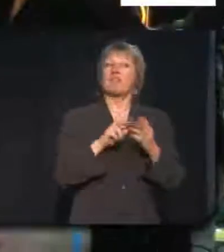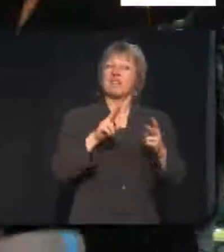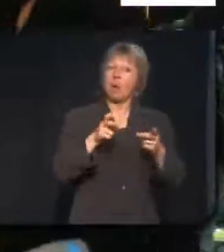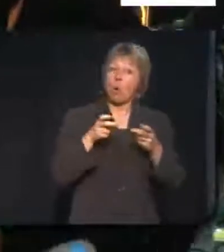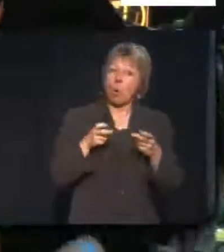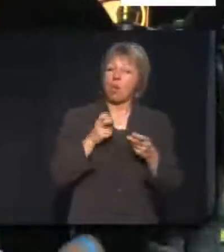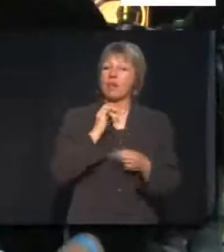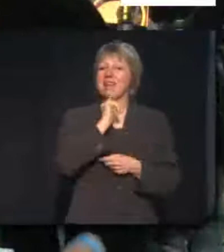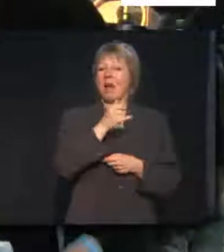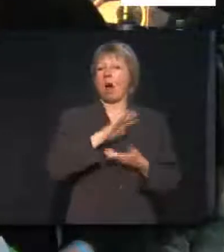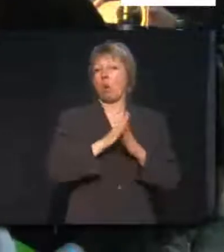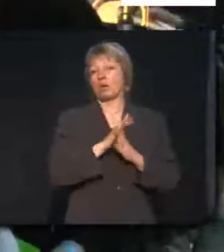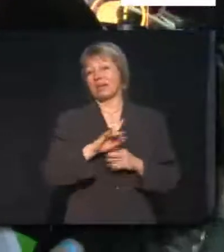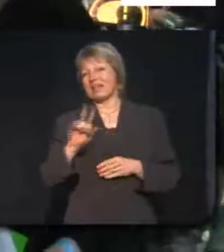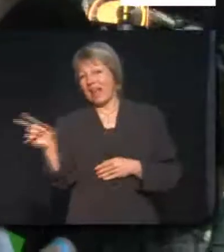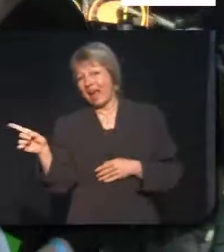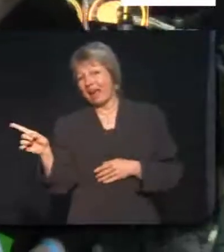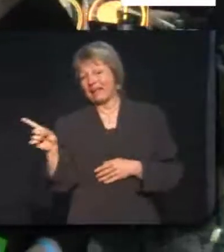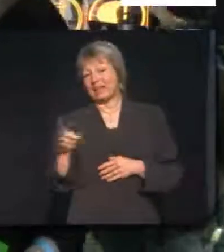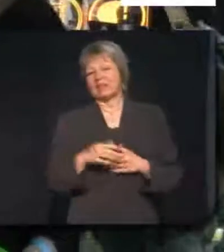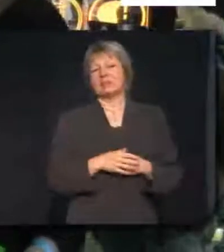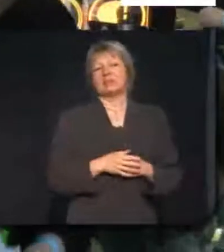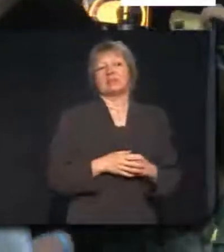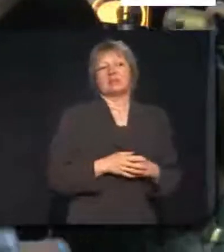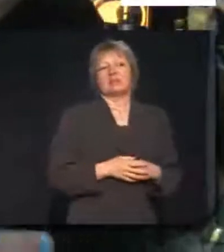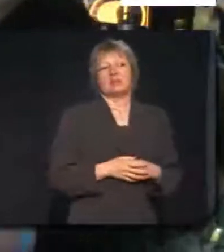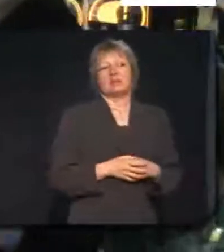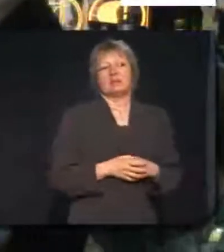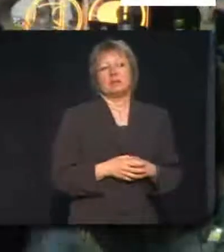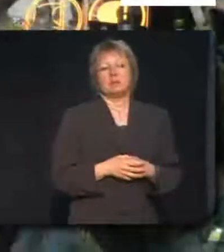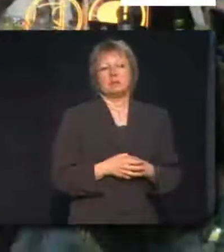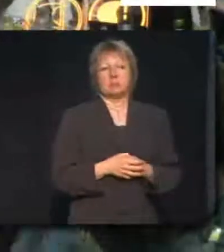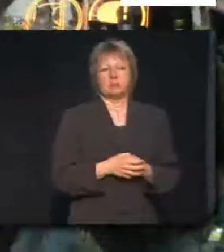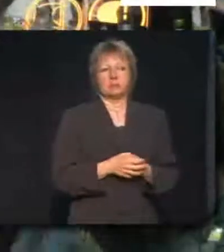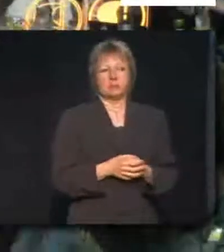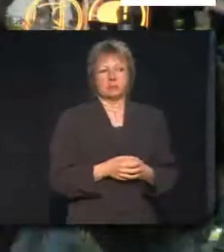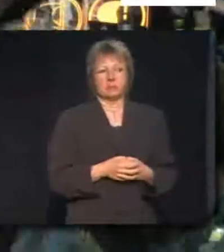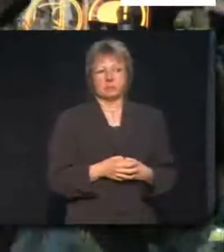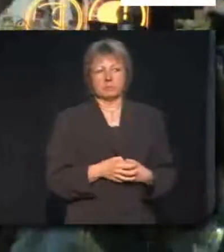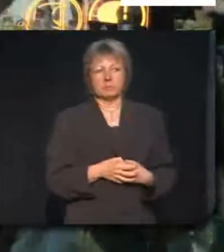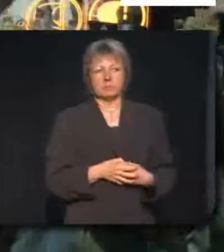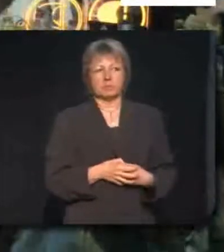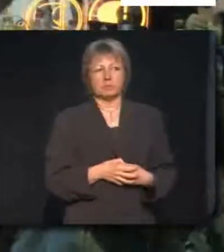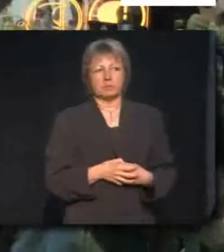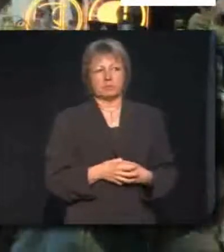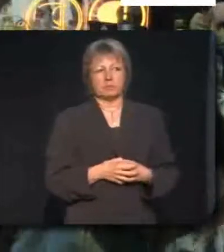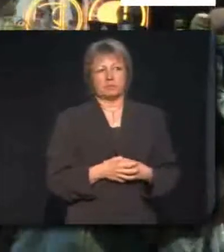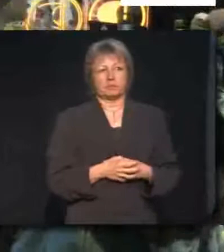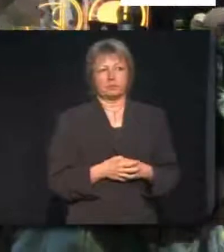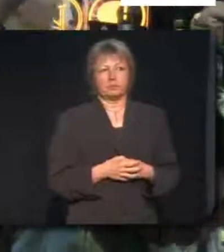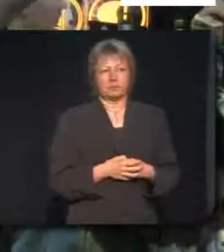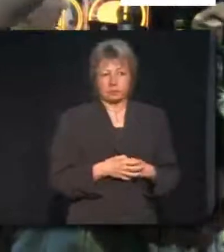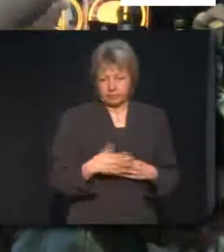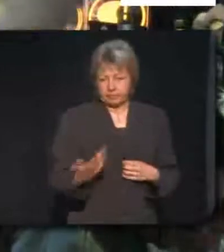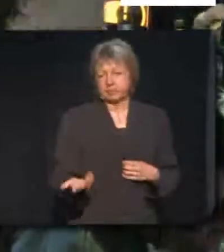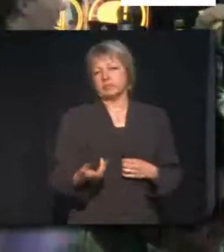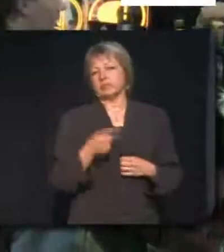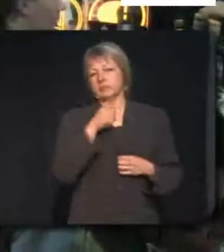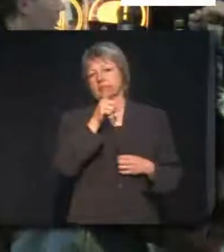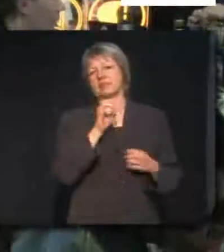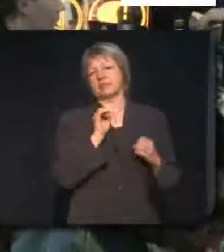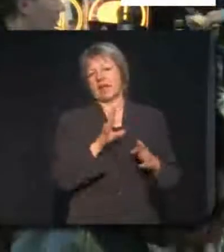du hast es zwar nicht verstanden aber ich gebe Dir zurückkenntnis dass Dein war dass der die Frage nach der Meinungsbild sehr positiv oder positiv ausgeht